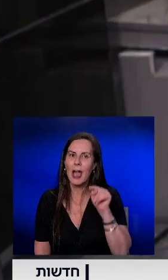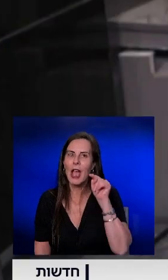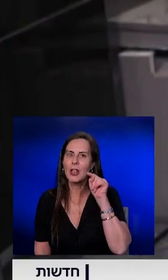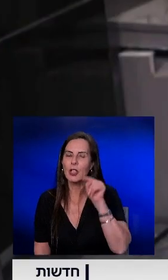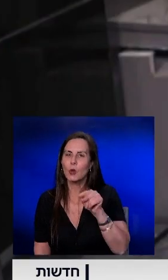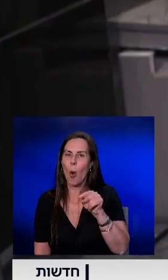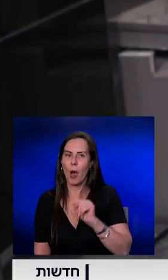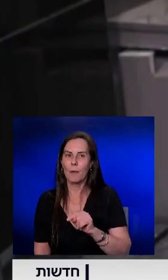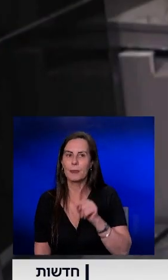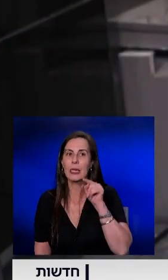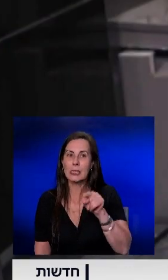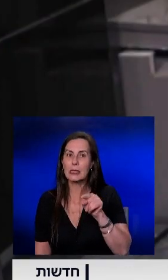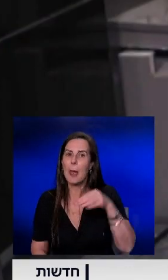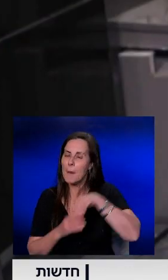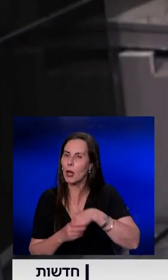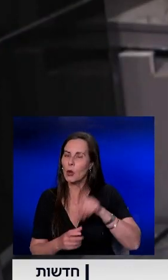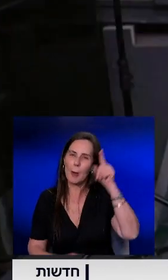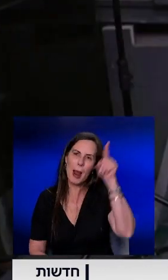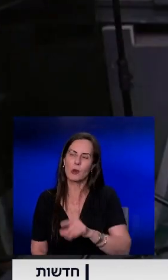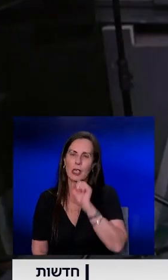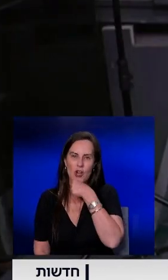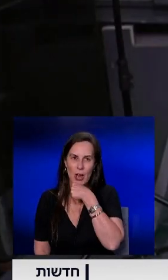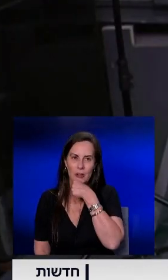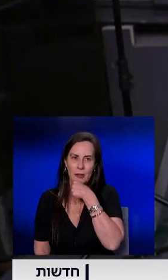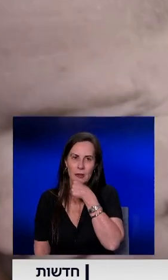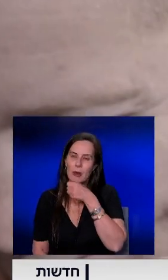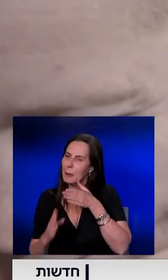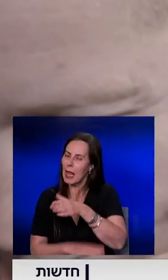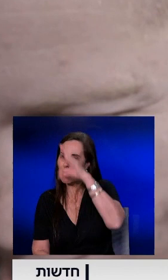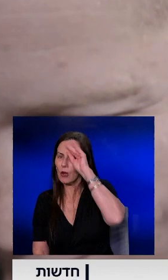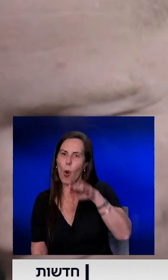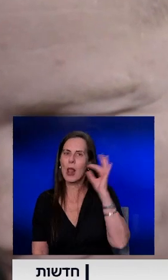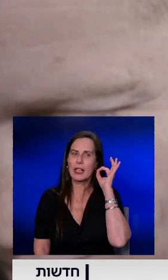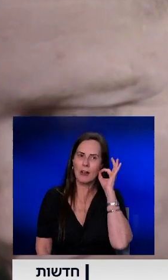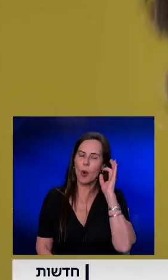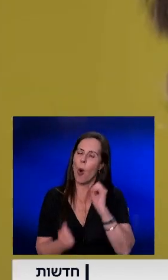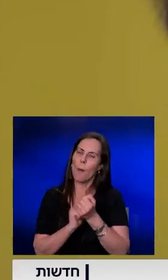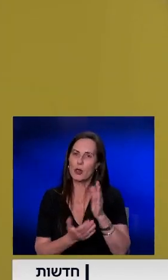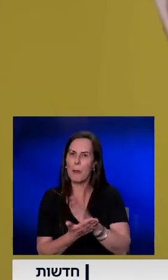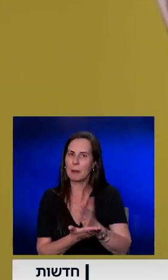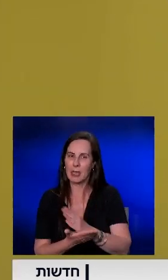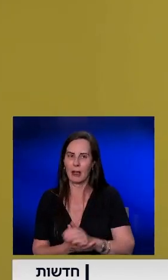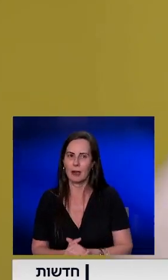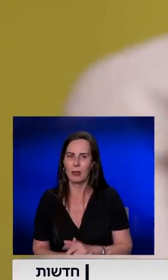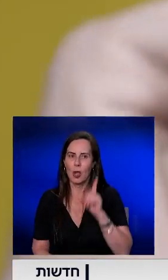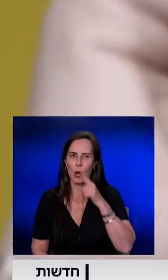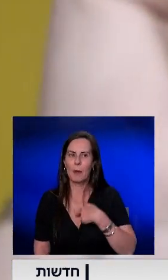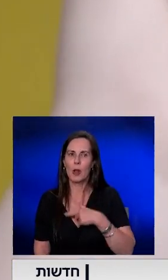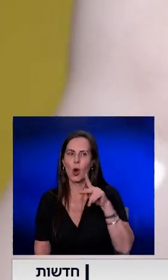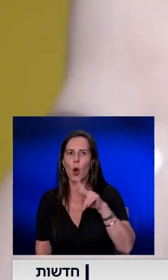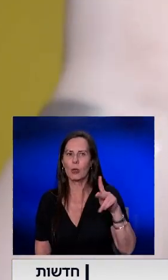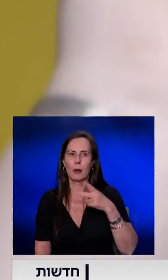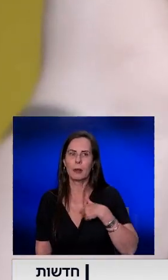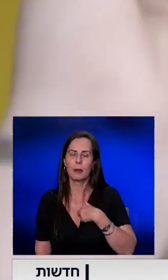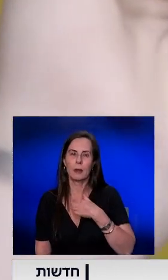האמגדרית. היא נחשבת מכילה יותר מהלוכסן הישן, כדרך פנייה לזכר או לנקבה או למה שביניהם. קוראים לי קולל קולטון, אני